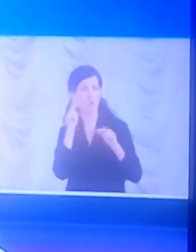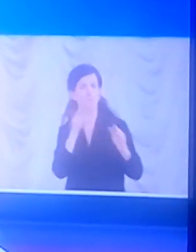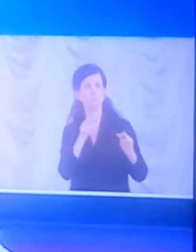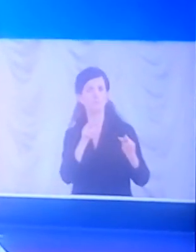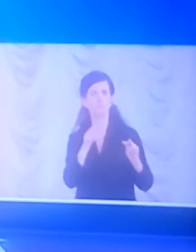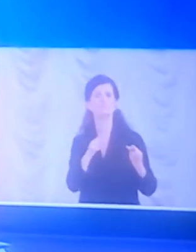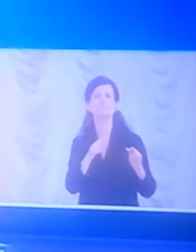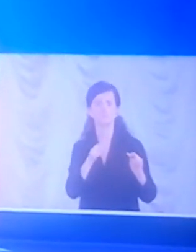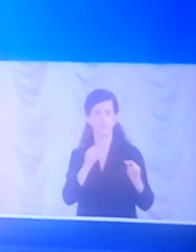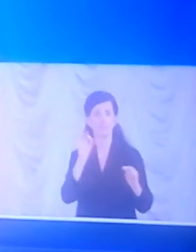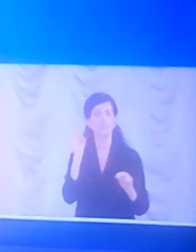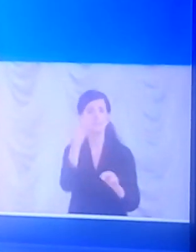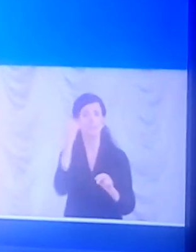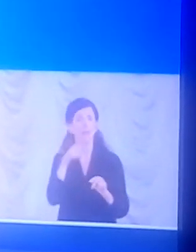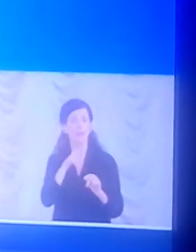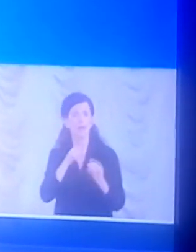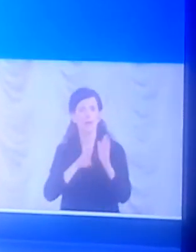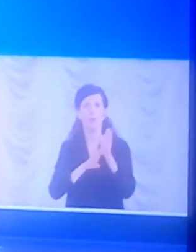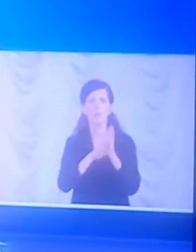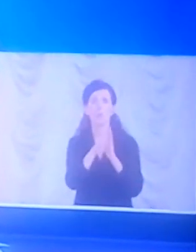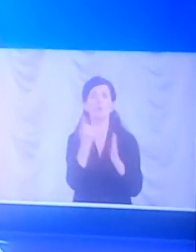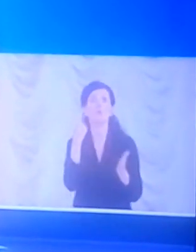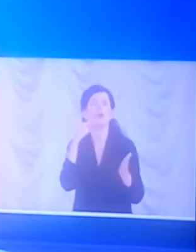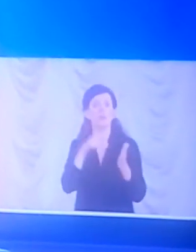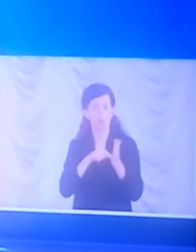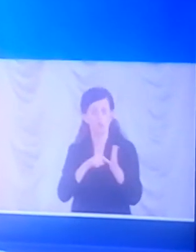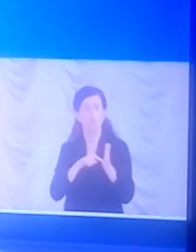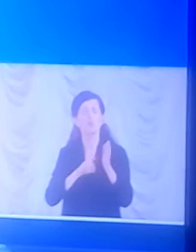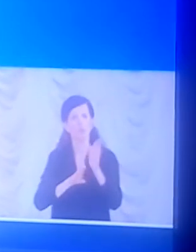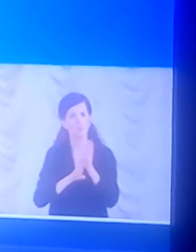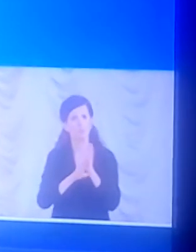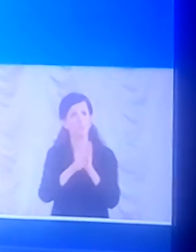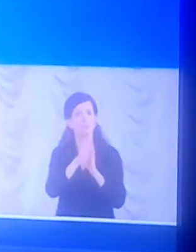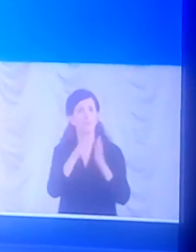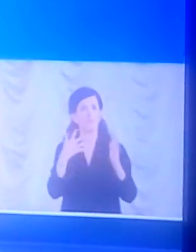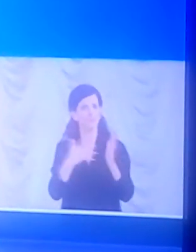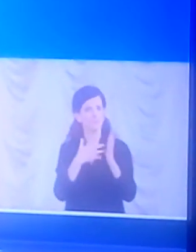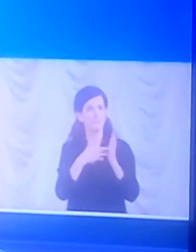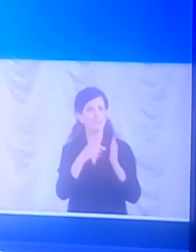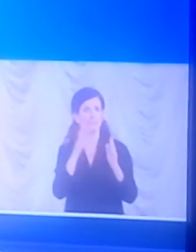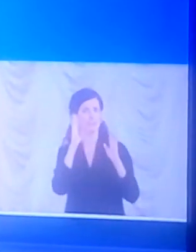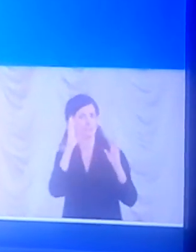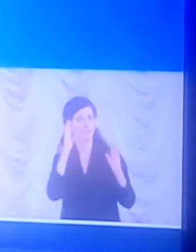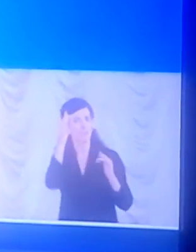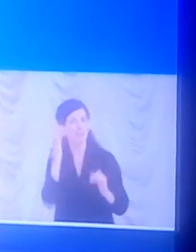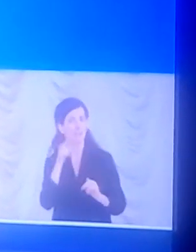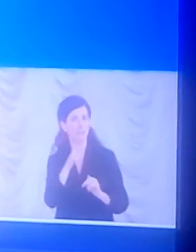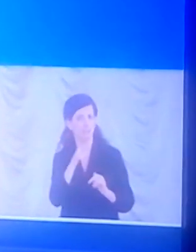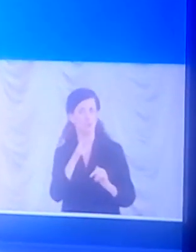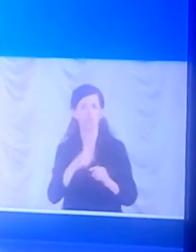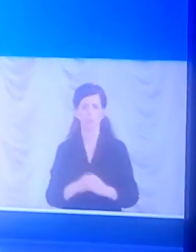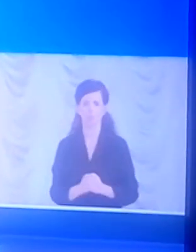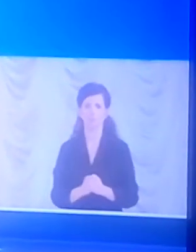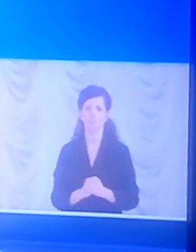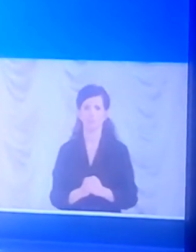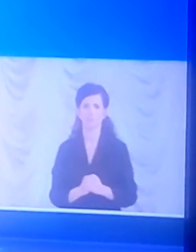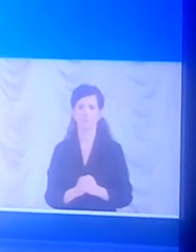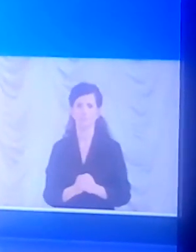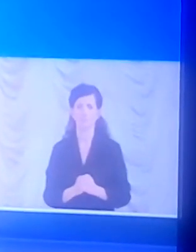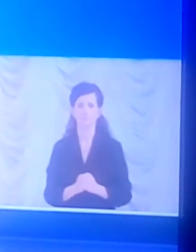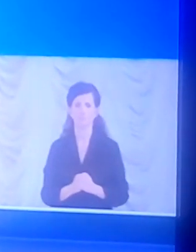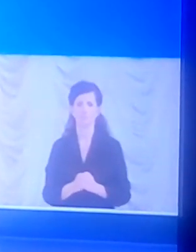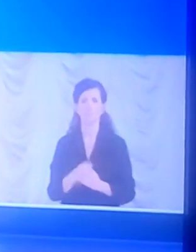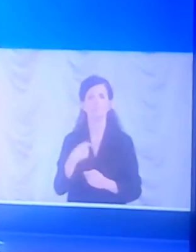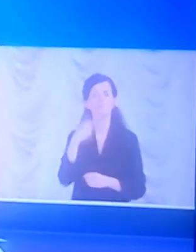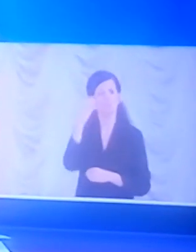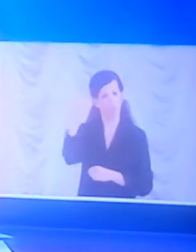laddove l'andamento della curva epidemiologica dovesse diventare critico. Abbiamo predisposto un meccanismo, adesso